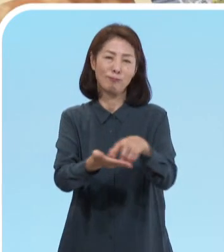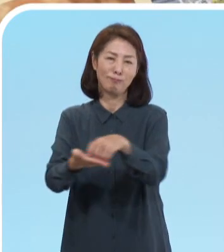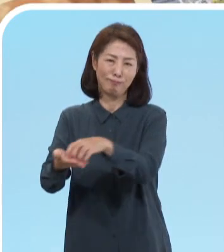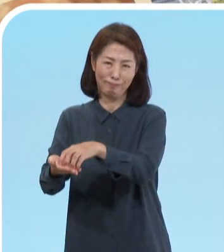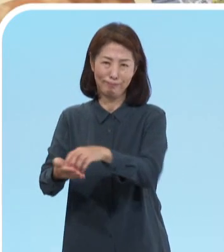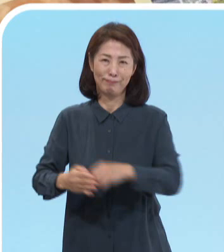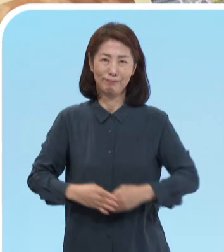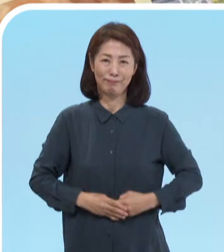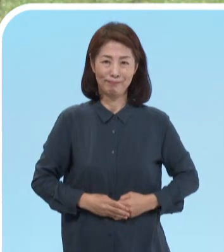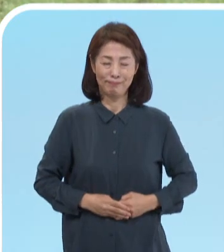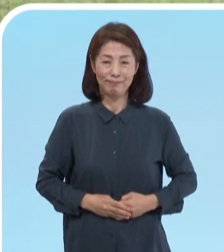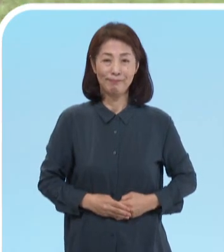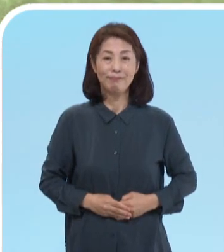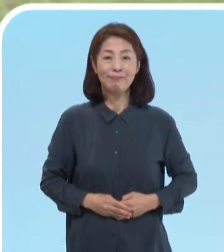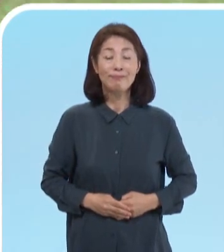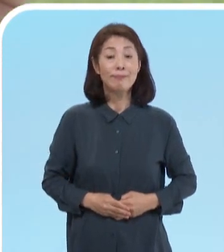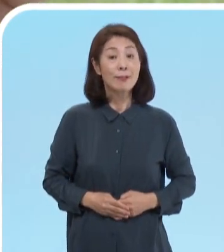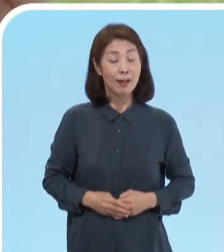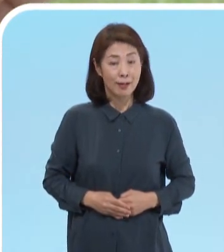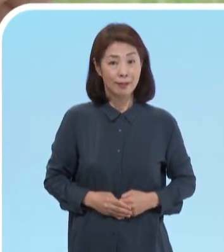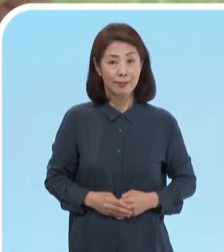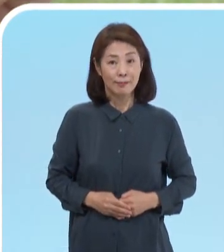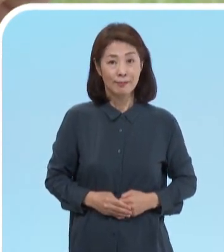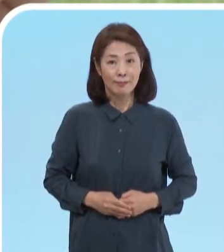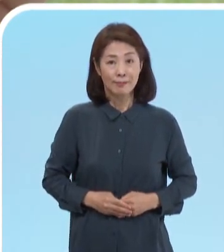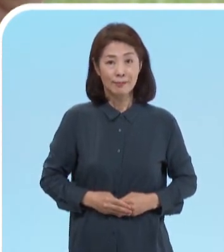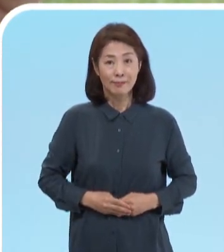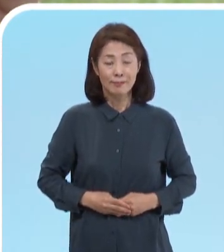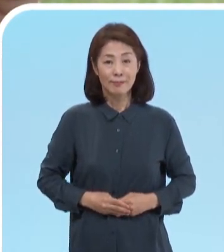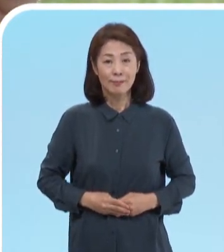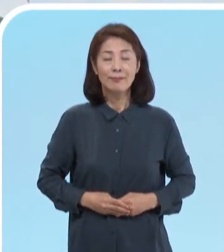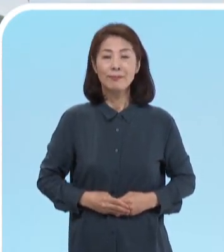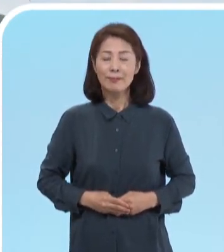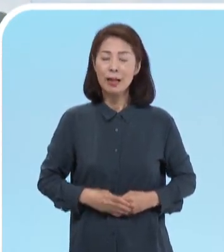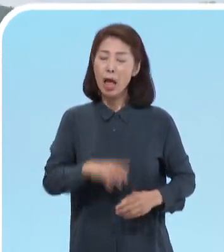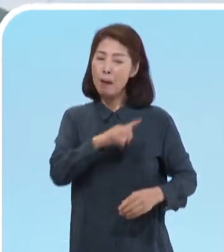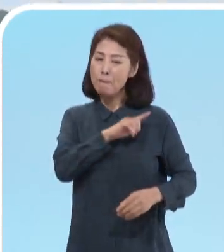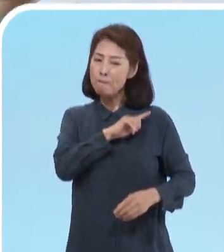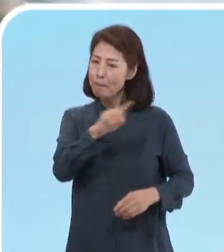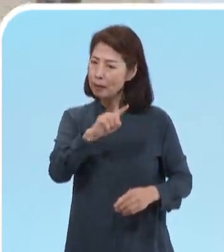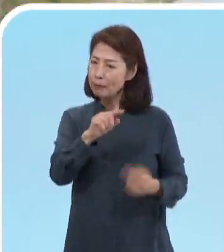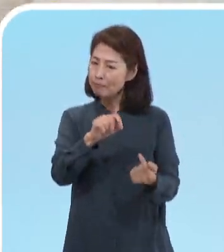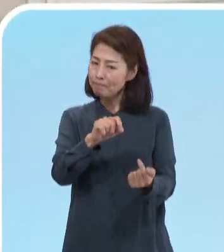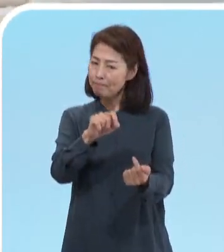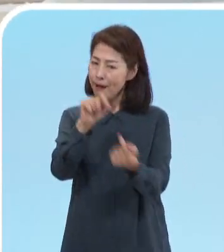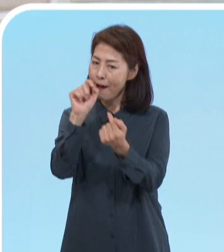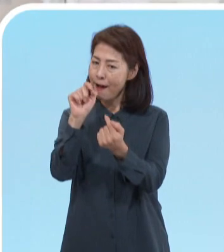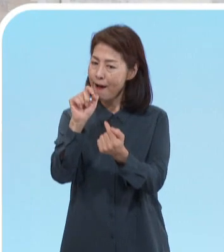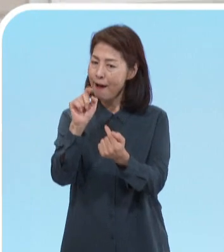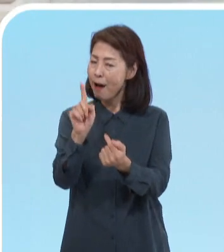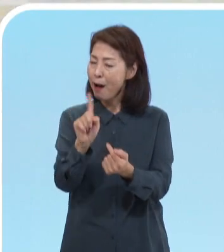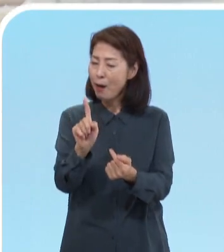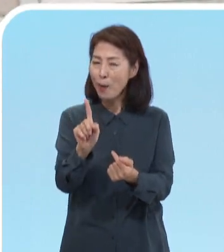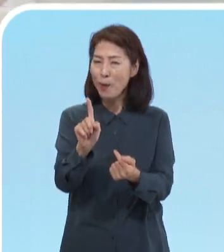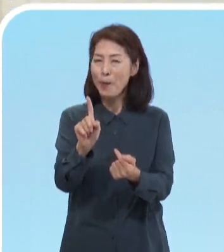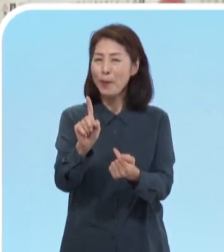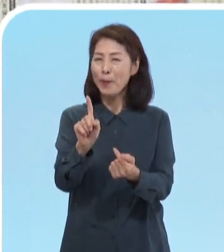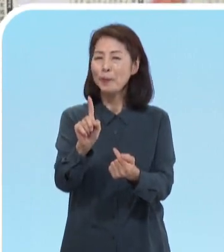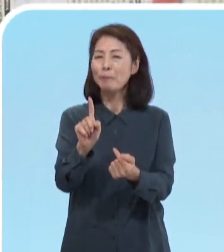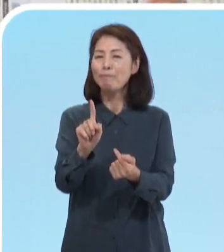よ。 今日はこれを持って旅します。まずはどこかな、